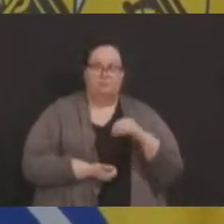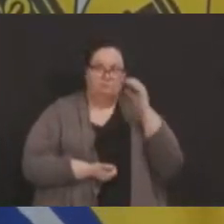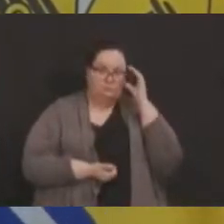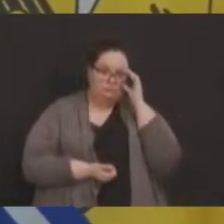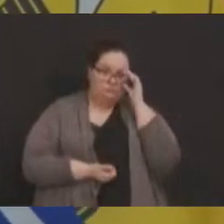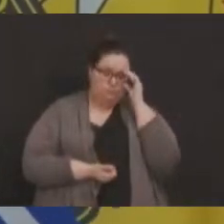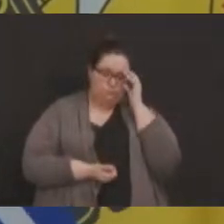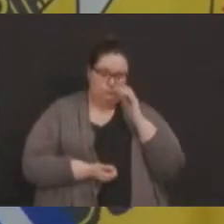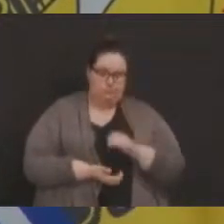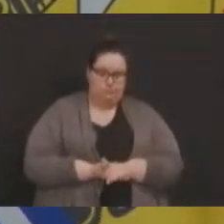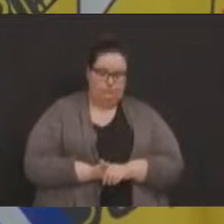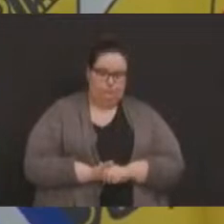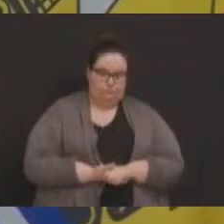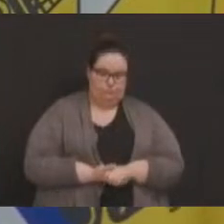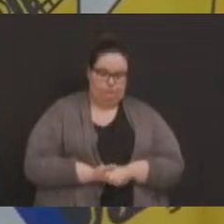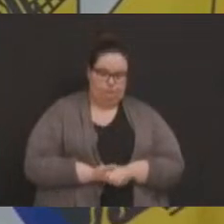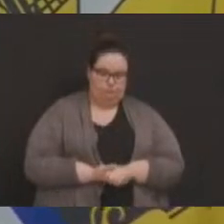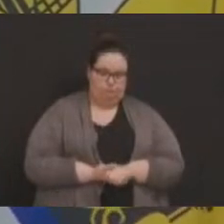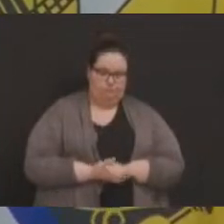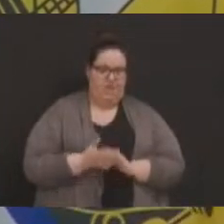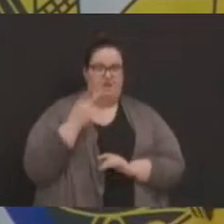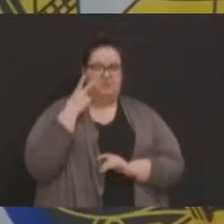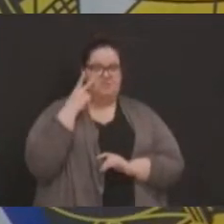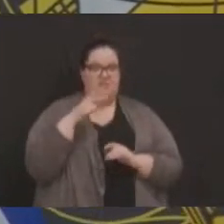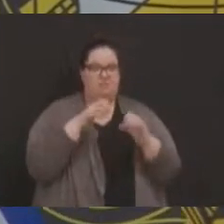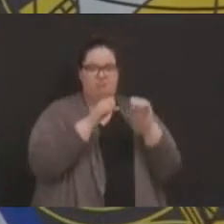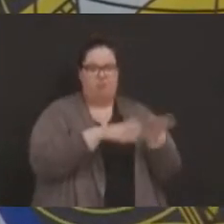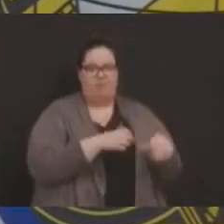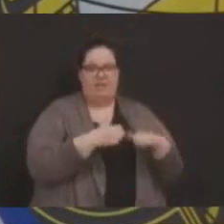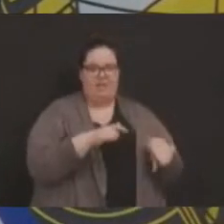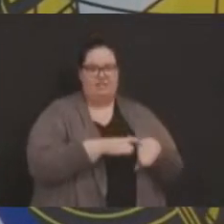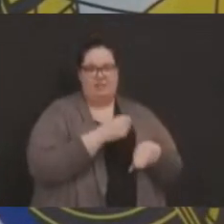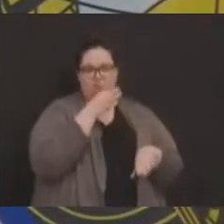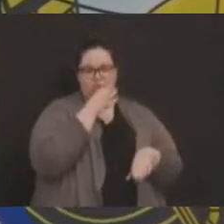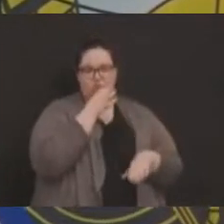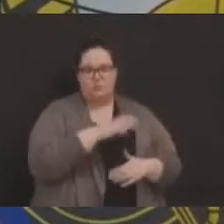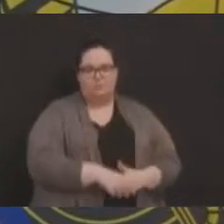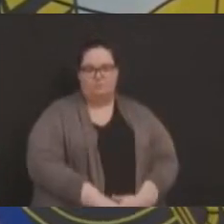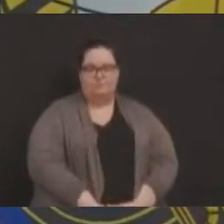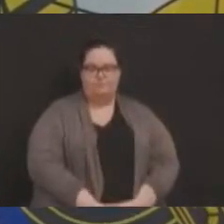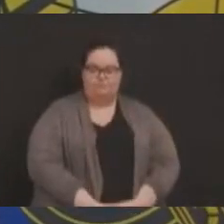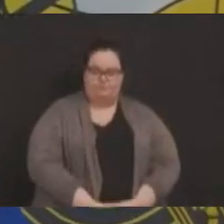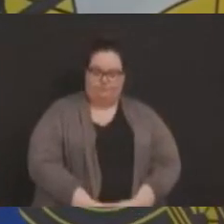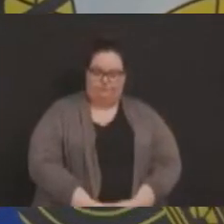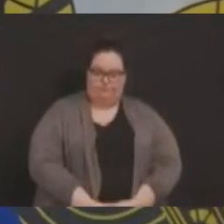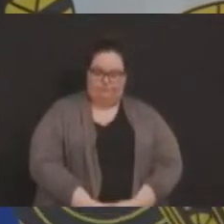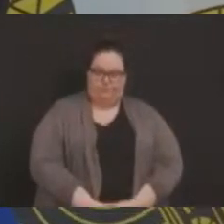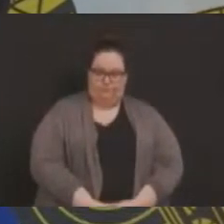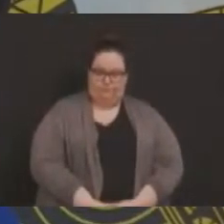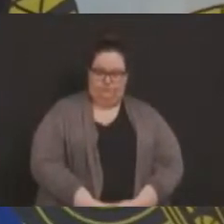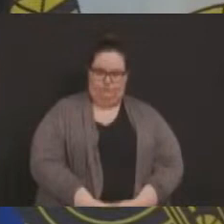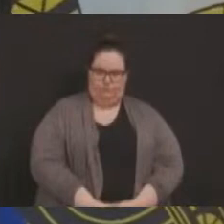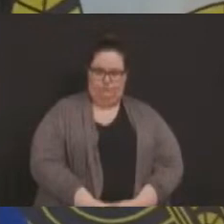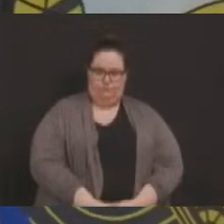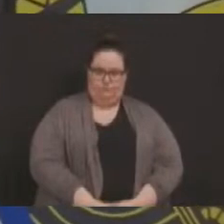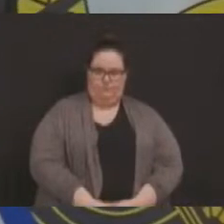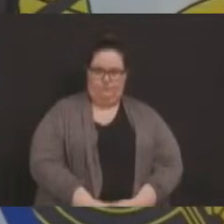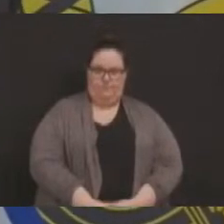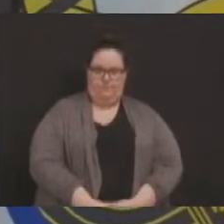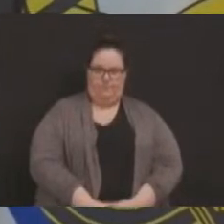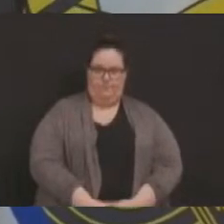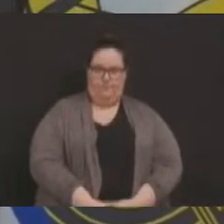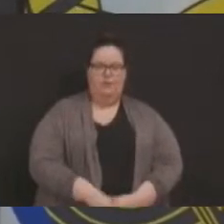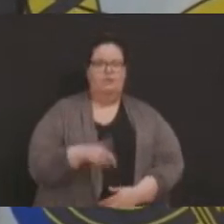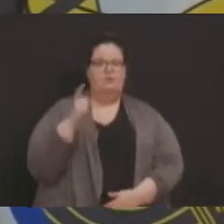Oui, c'est vraiment pour gérer les risques qu'on voit augmenter au niveau des nombres de cas qu'on voit tout alentour du monde